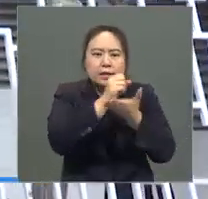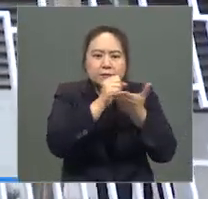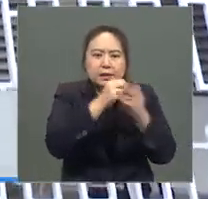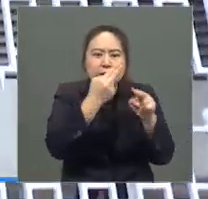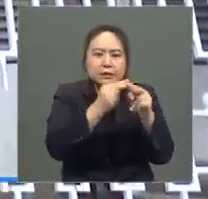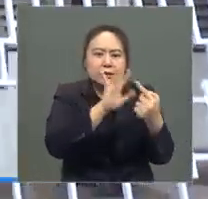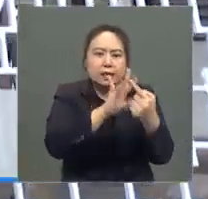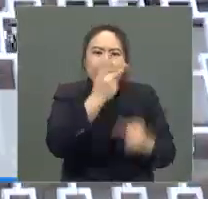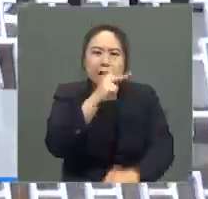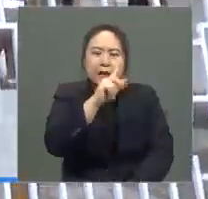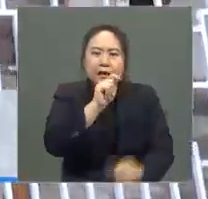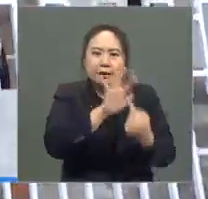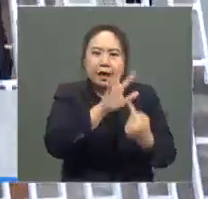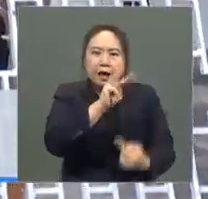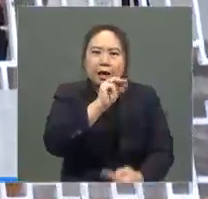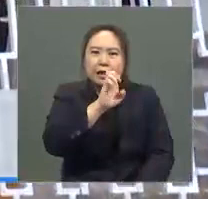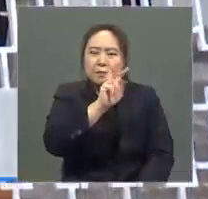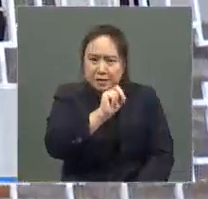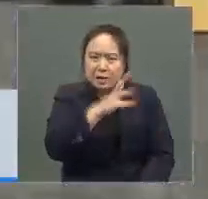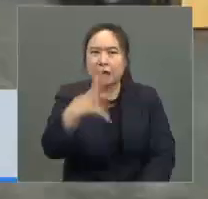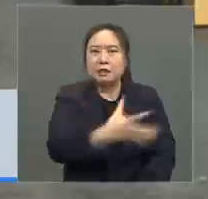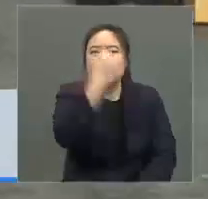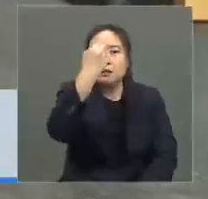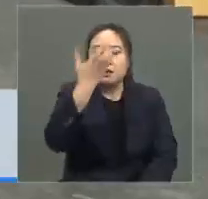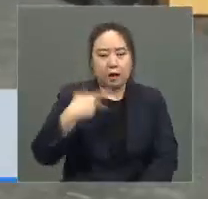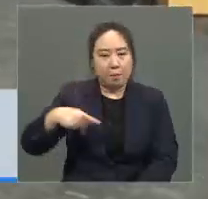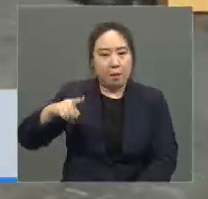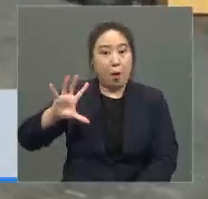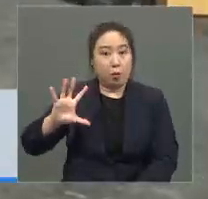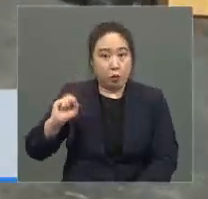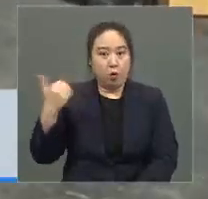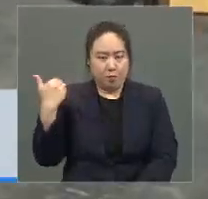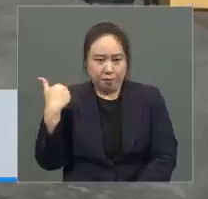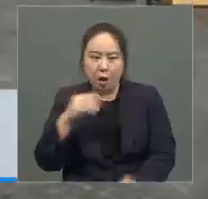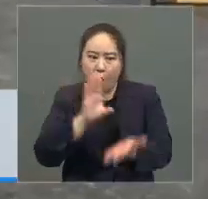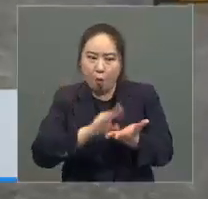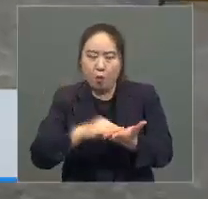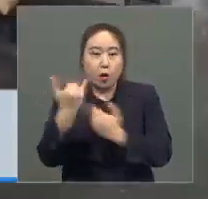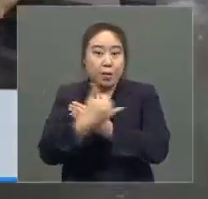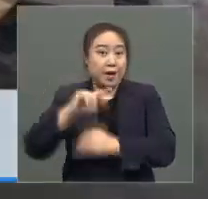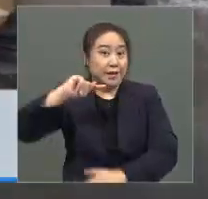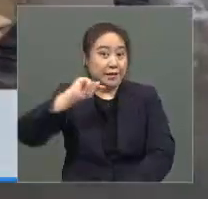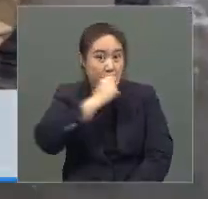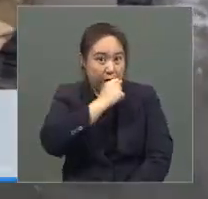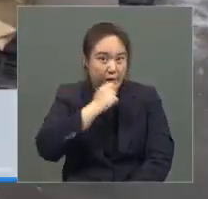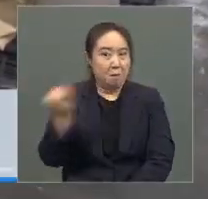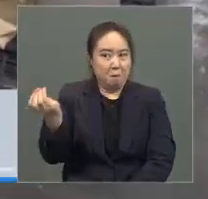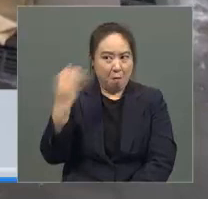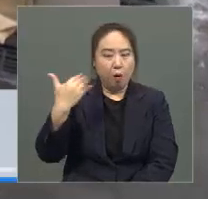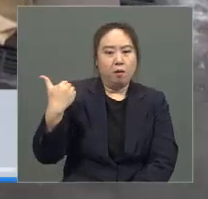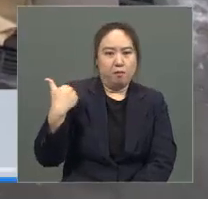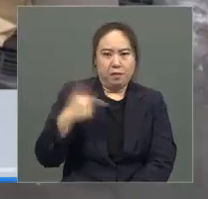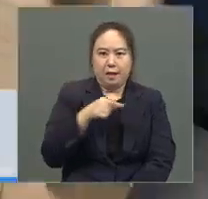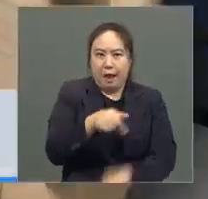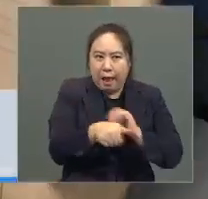เครือข่ายยาเสพติดข้ามชาติรายใหญ่หลังจากที่ทางปปส.ได้รับข้อมูลจากทางการไต้หวันว่าจะมีการลักลอบ